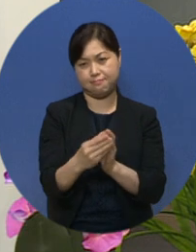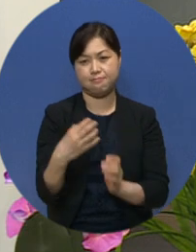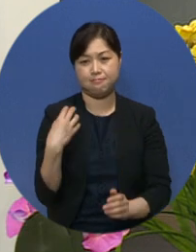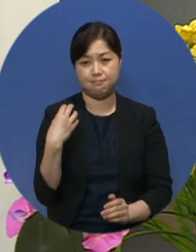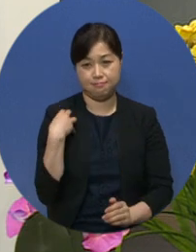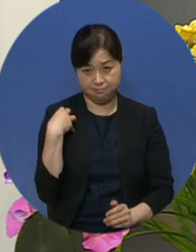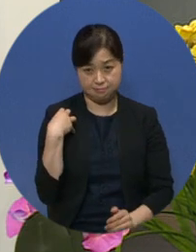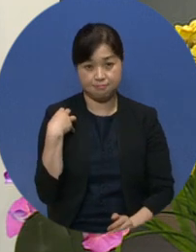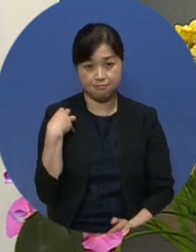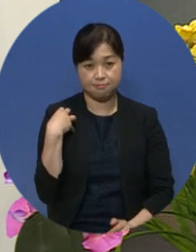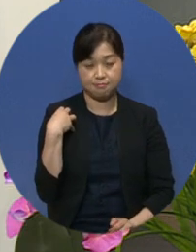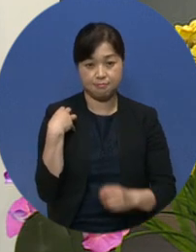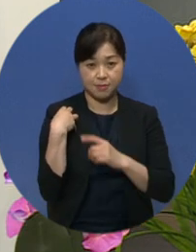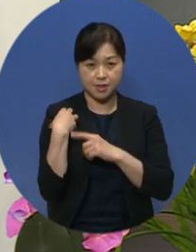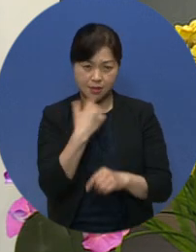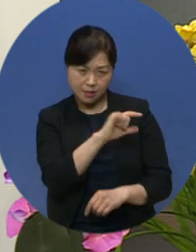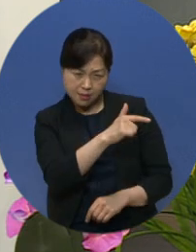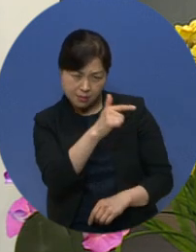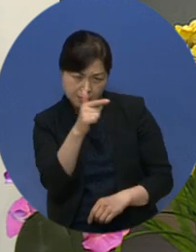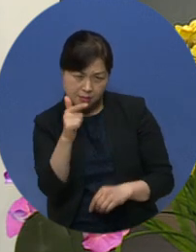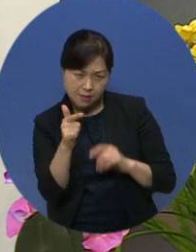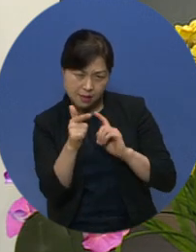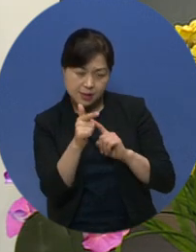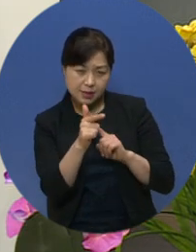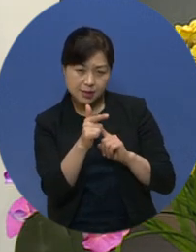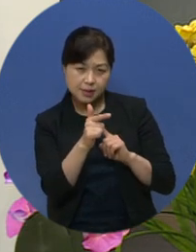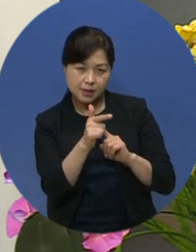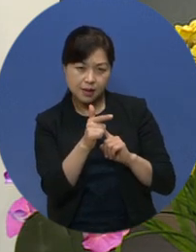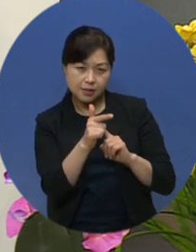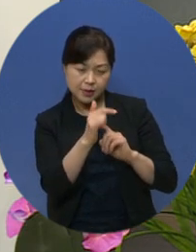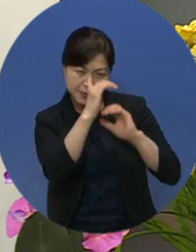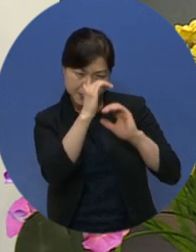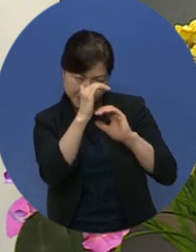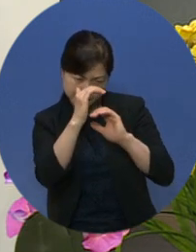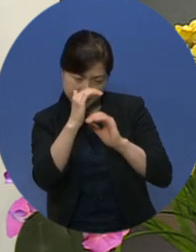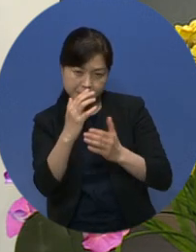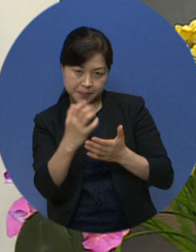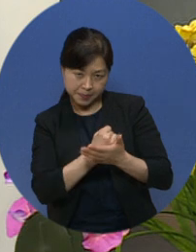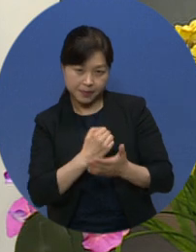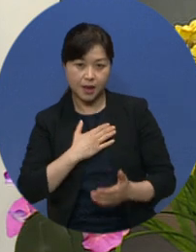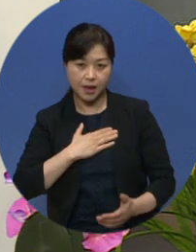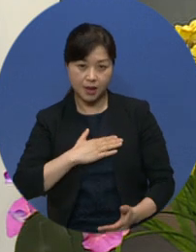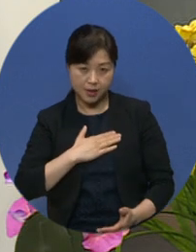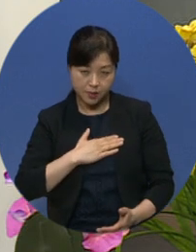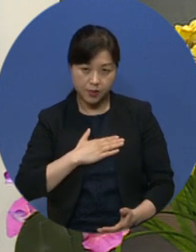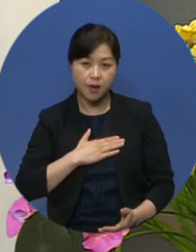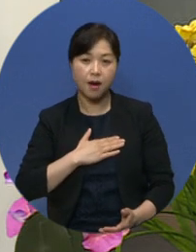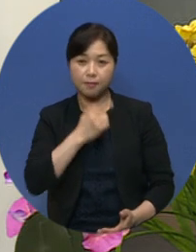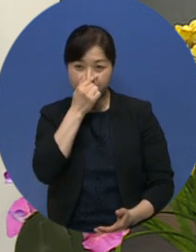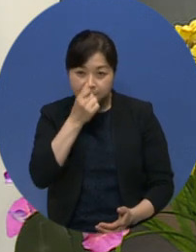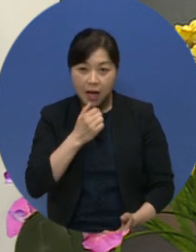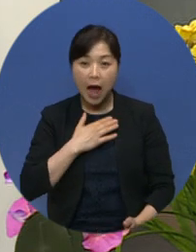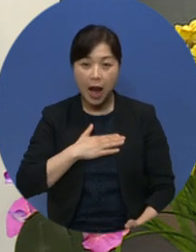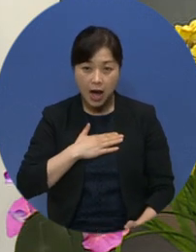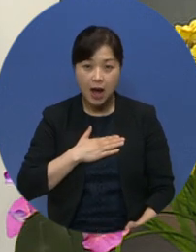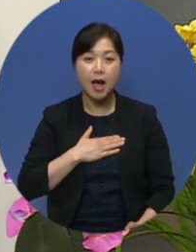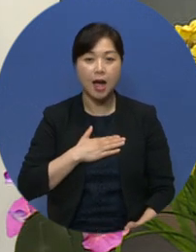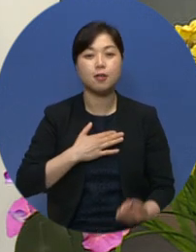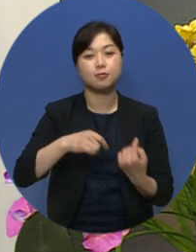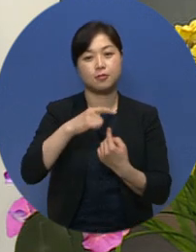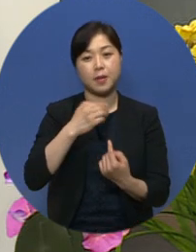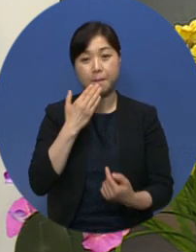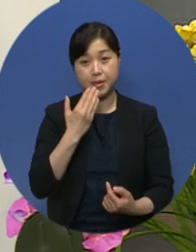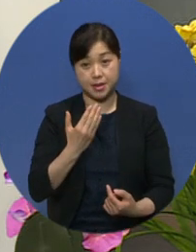그 세부적인 여러가지 내용도 좀 섬 역을 하시고 네 잘 아셔야 이게 뭐가 들었는데